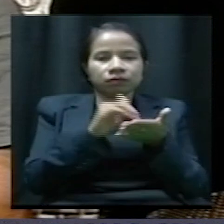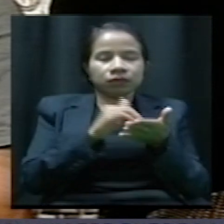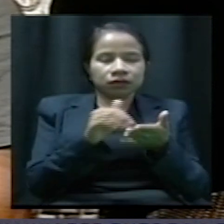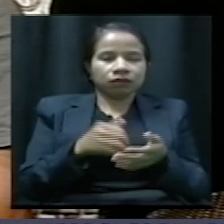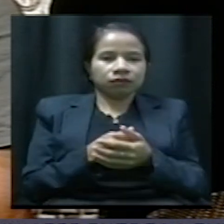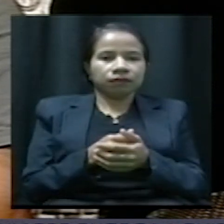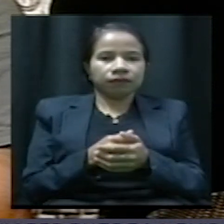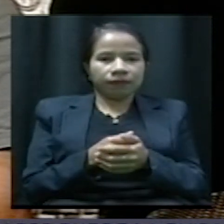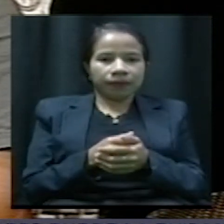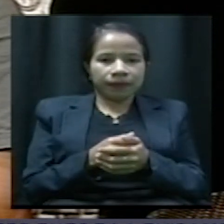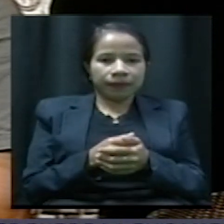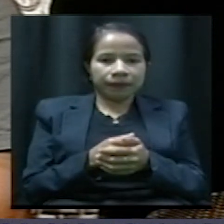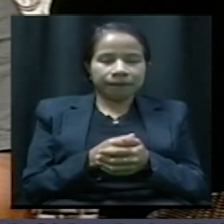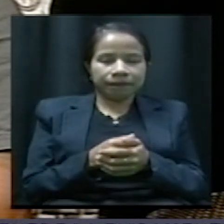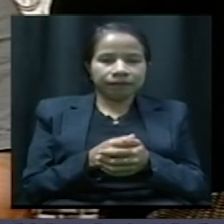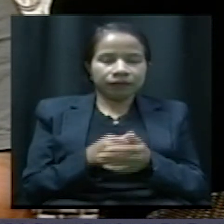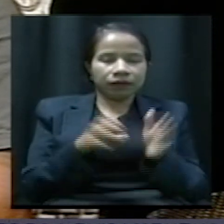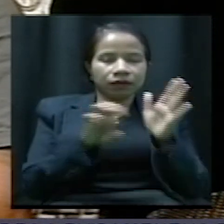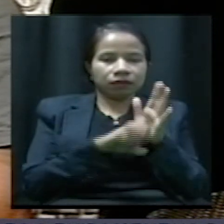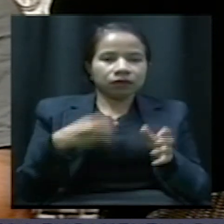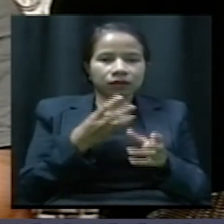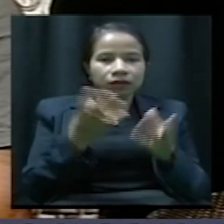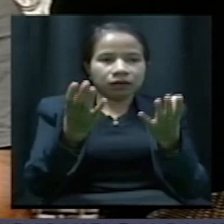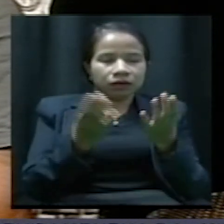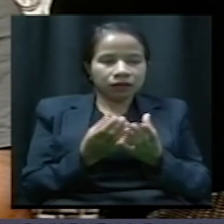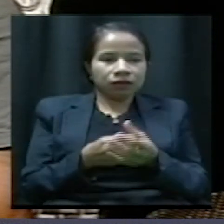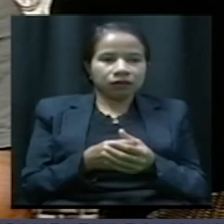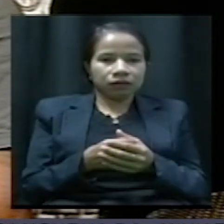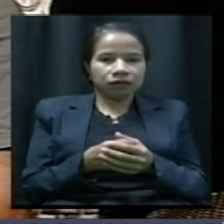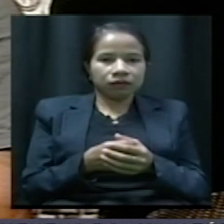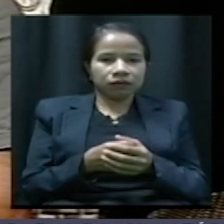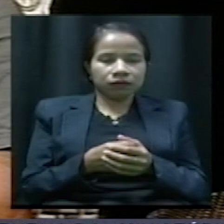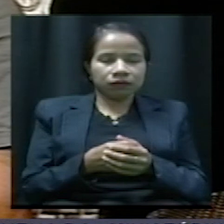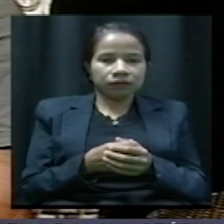exemplo ita hakara itenia